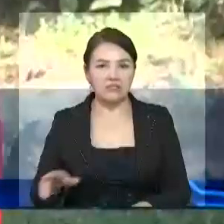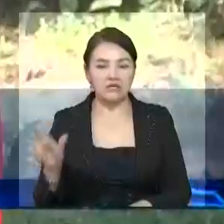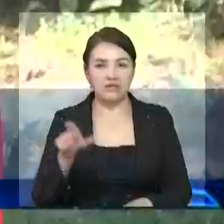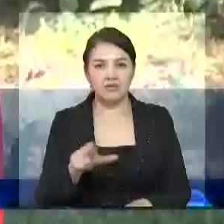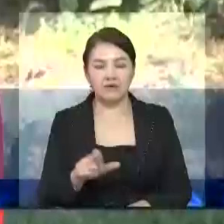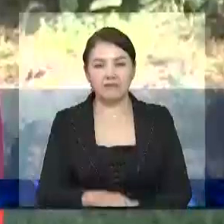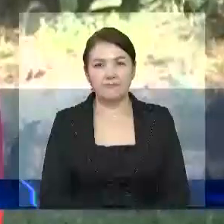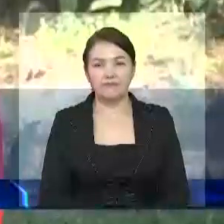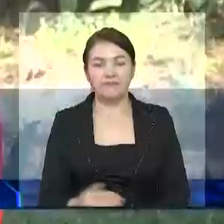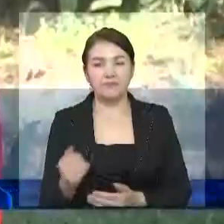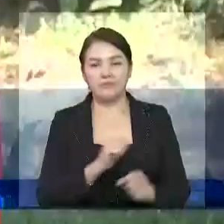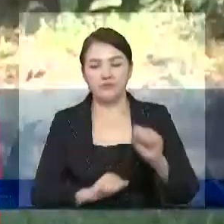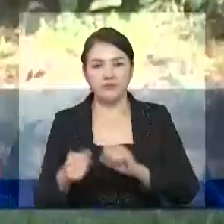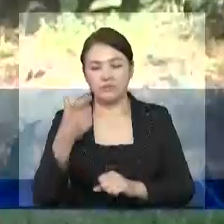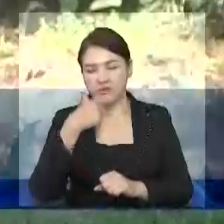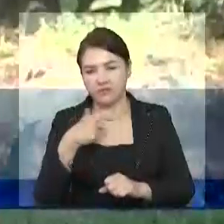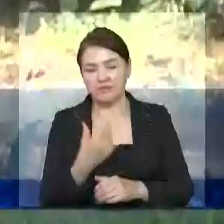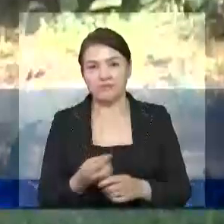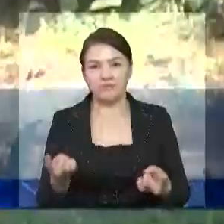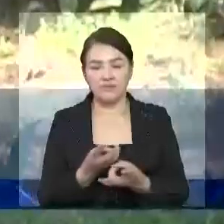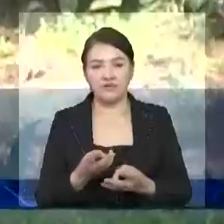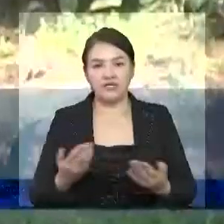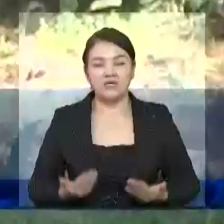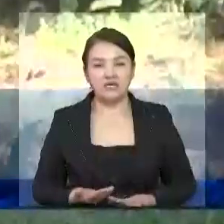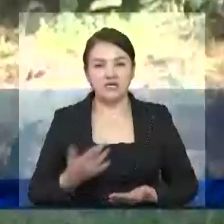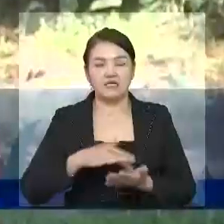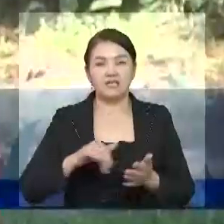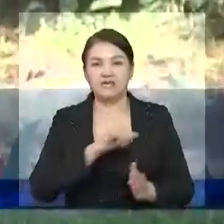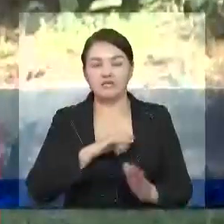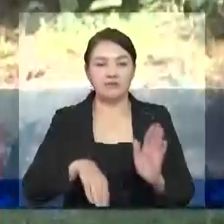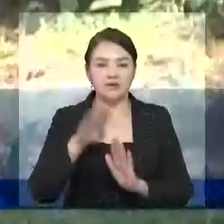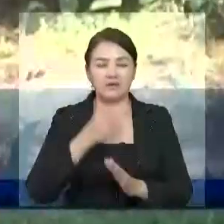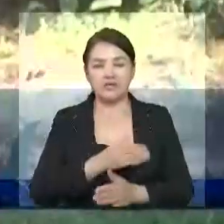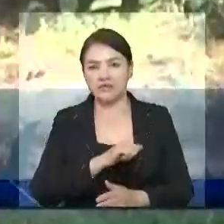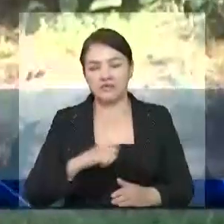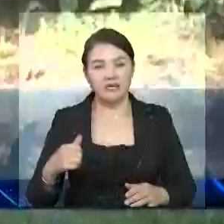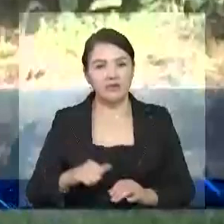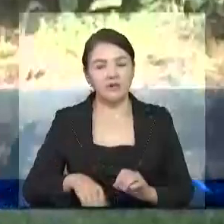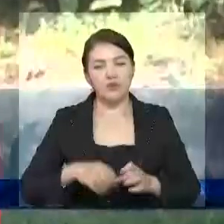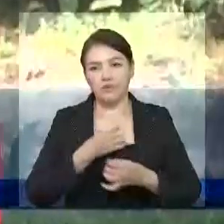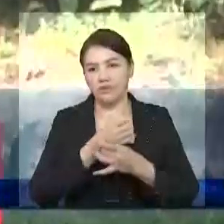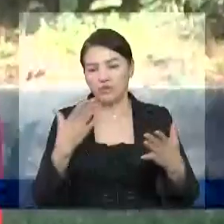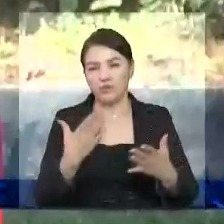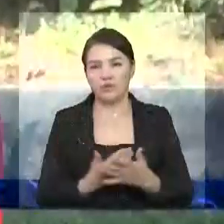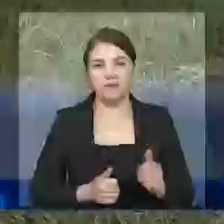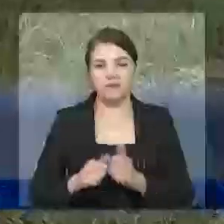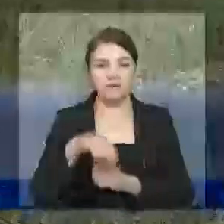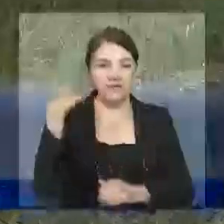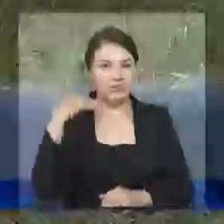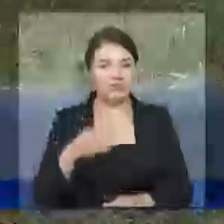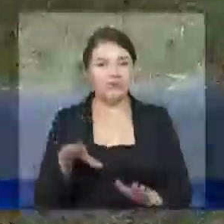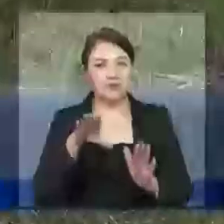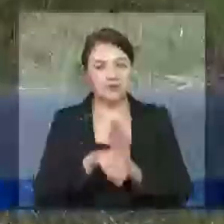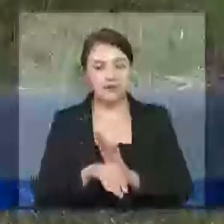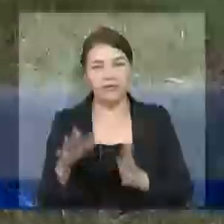себя. Я знаю, что наши жители города самые лучшие, самые культурные. Алга Актюбе. Всего в